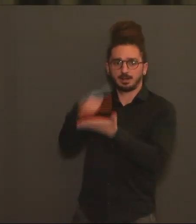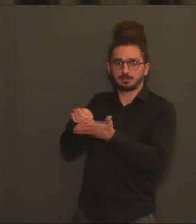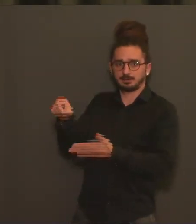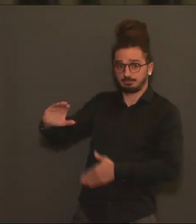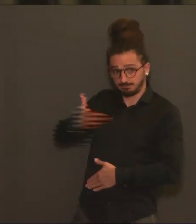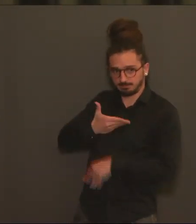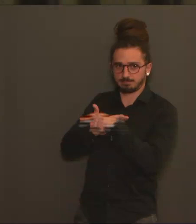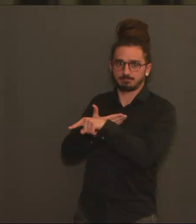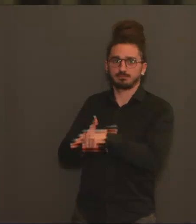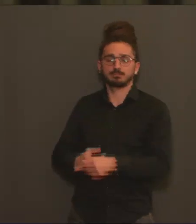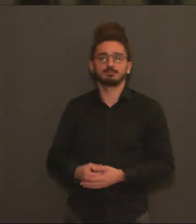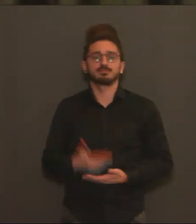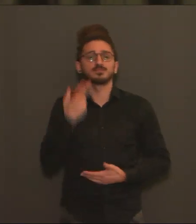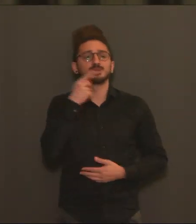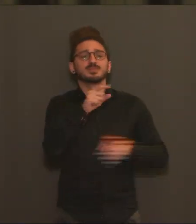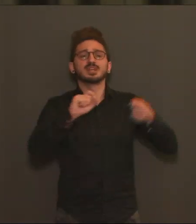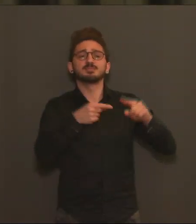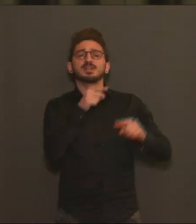électronique